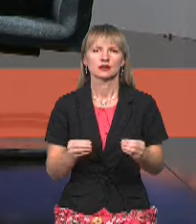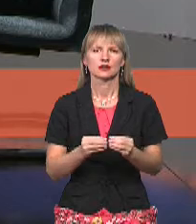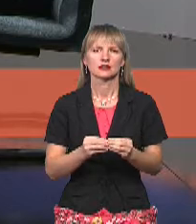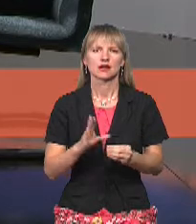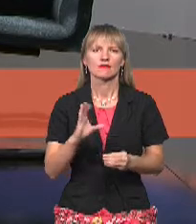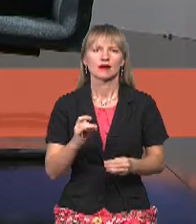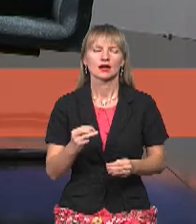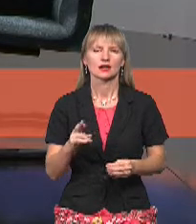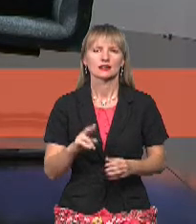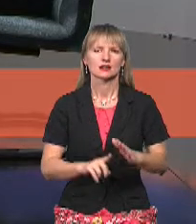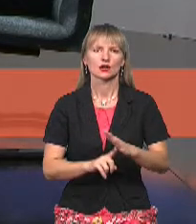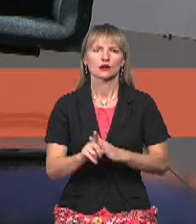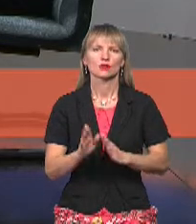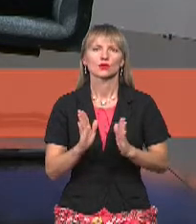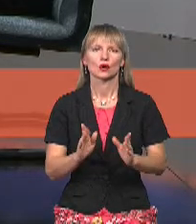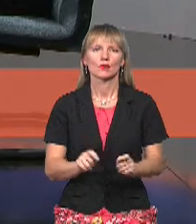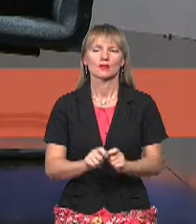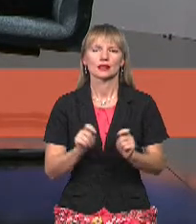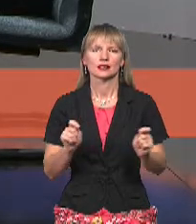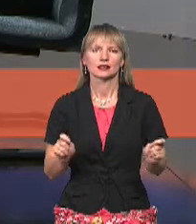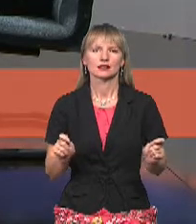вересня стартувало, тільки відкрилися анкети,